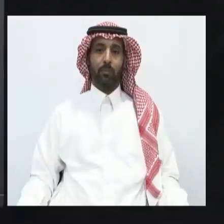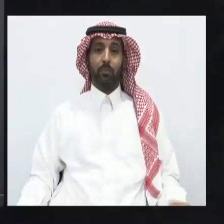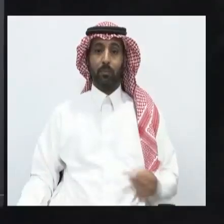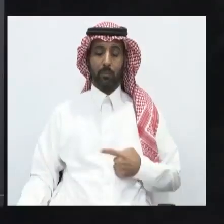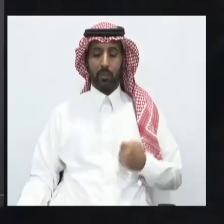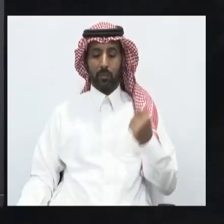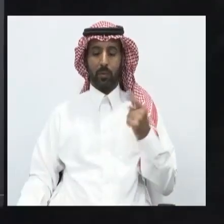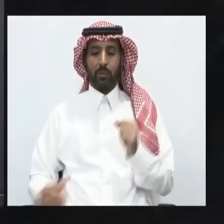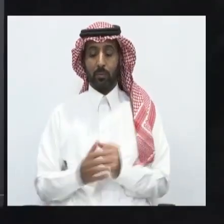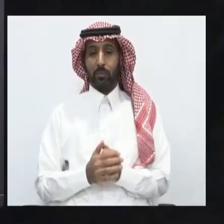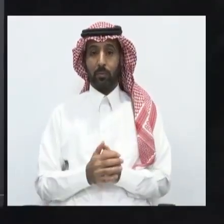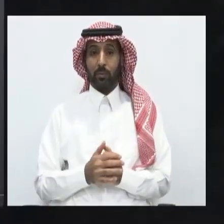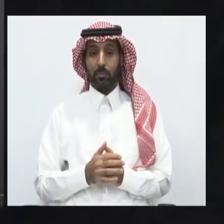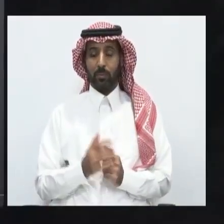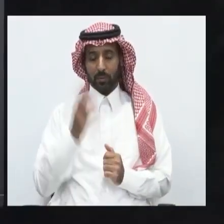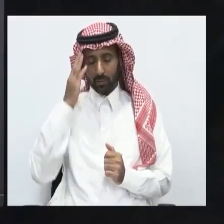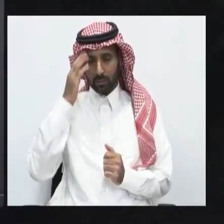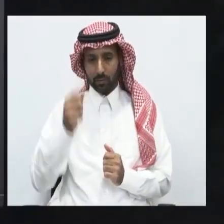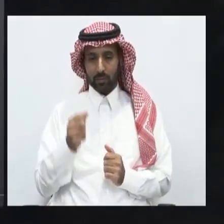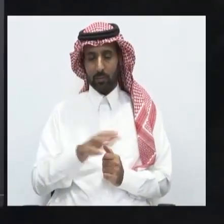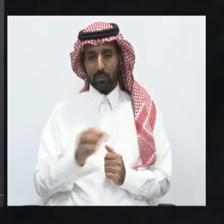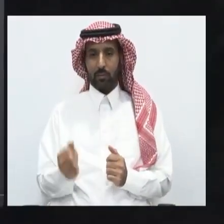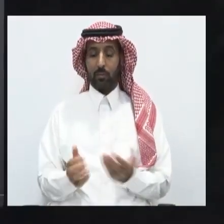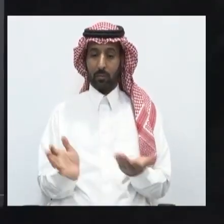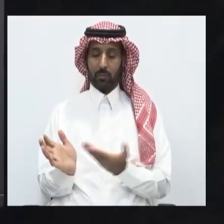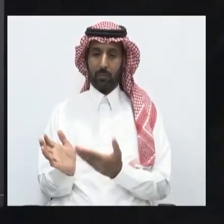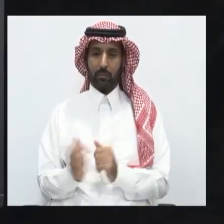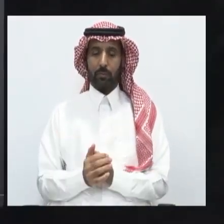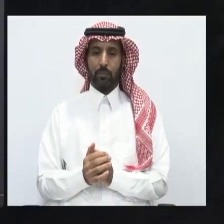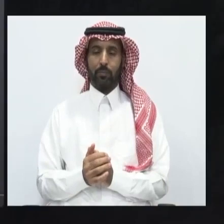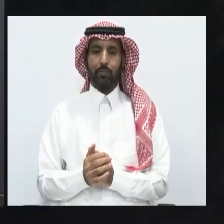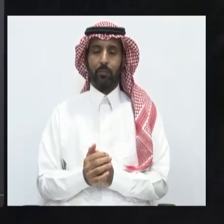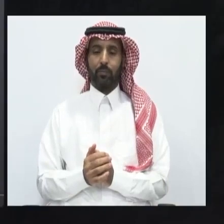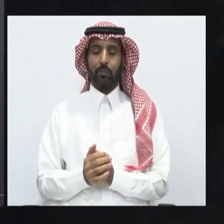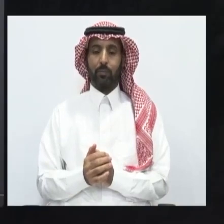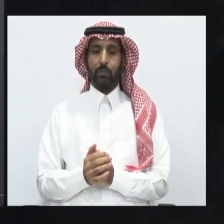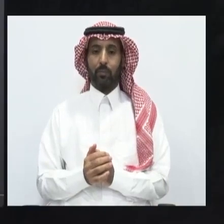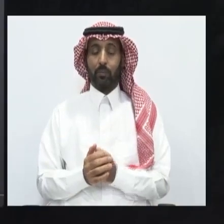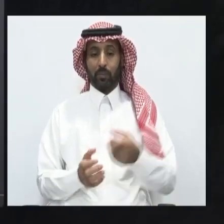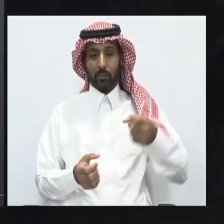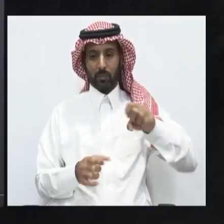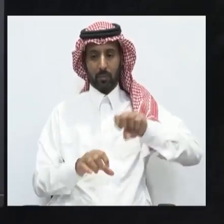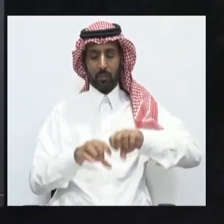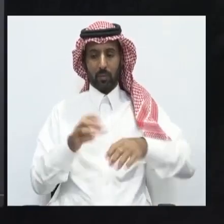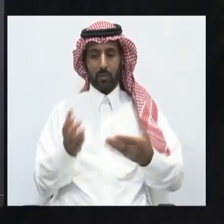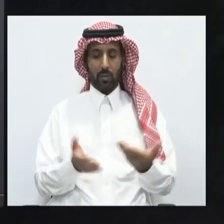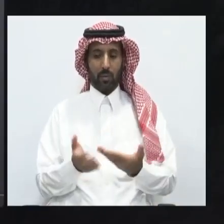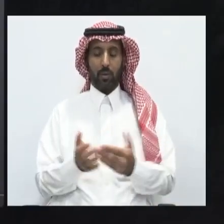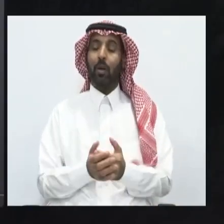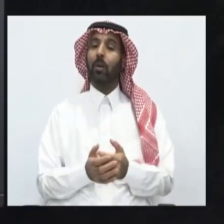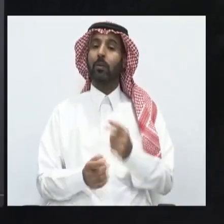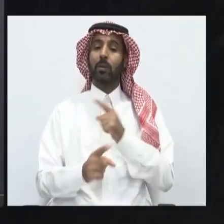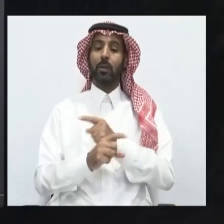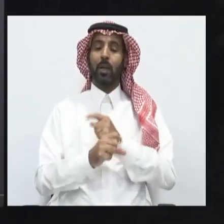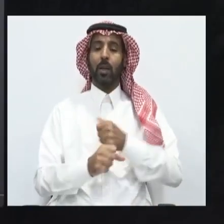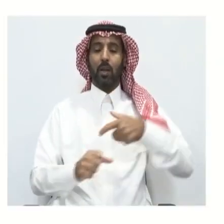بسم الله الرحمن الرحيم السلام عليكم ورحمه الله وبركاته اهلا وسهلا بكم في درس جديد من دروس الكيمياء اثنين معكم معلمتكم